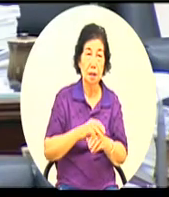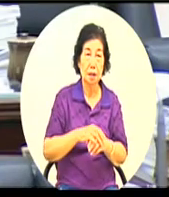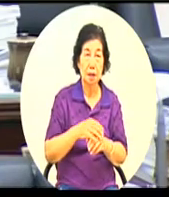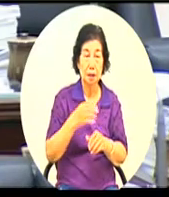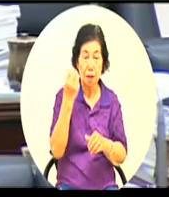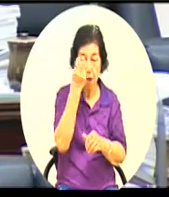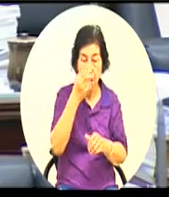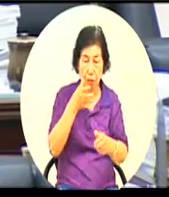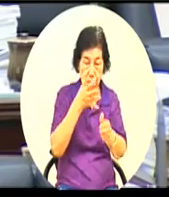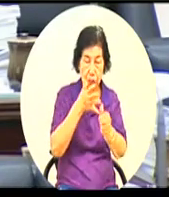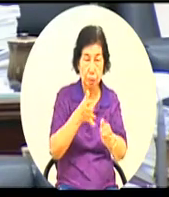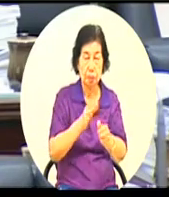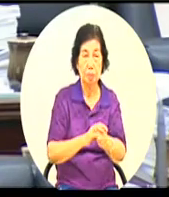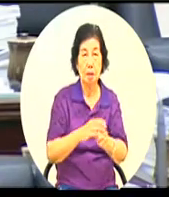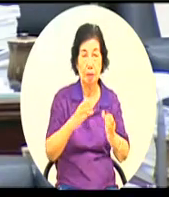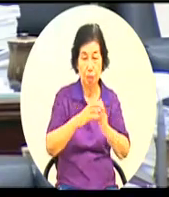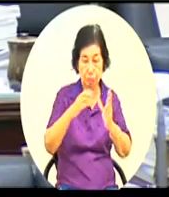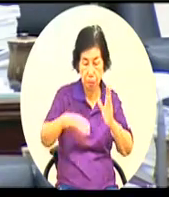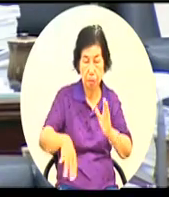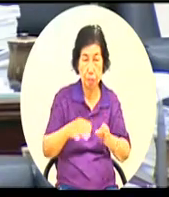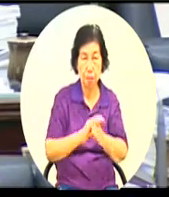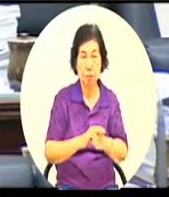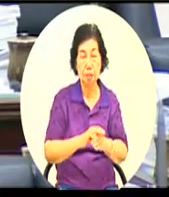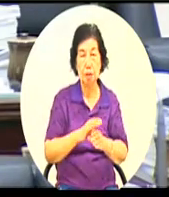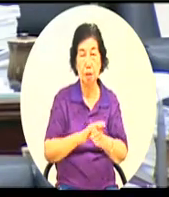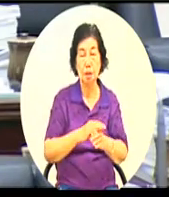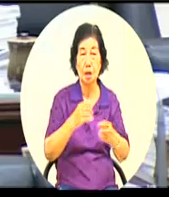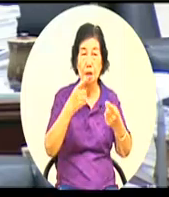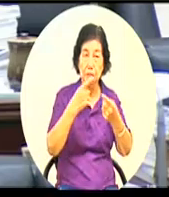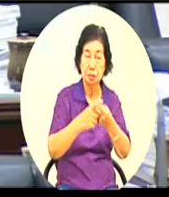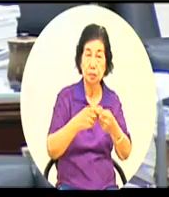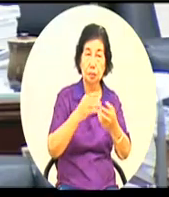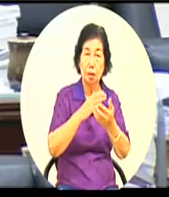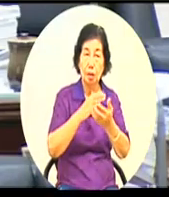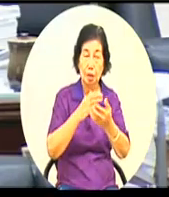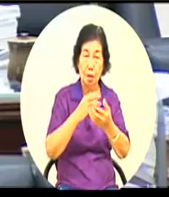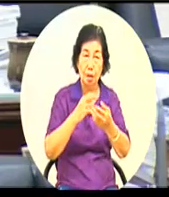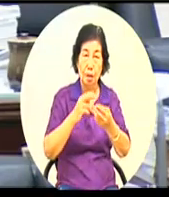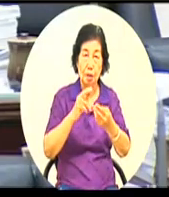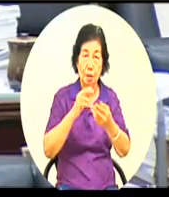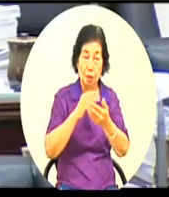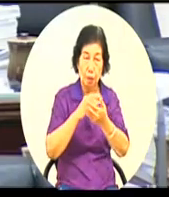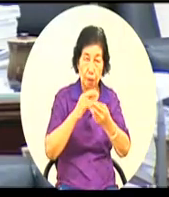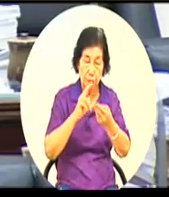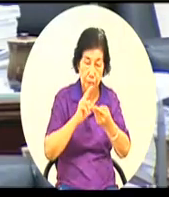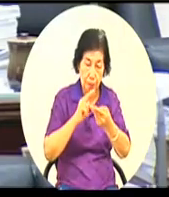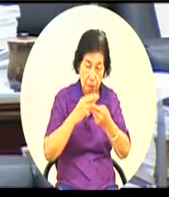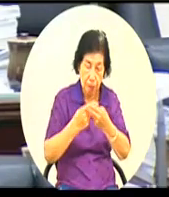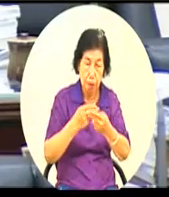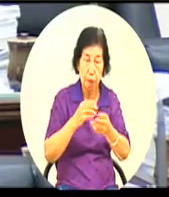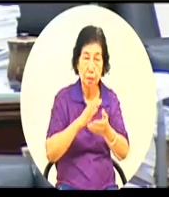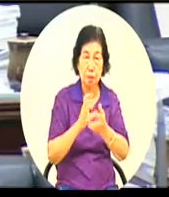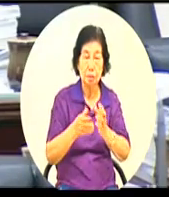局处的主任秘书，拢总该机要任用